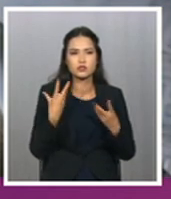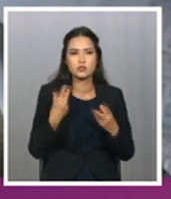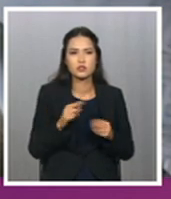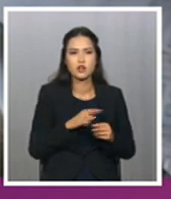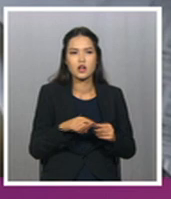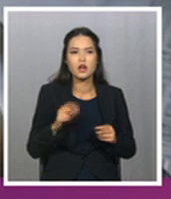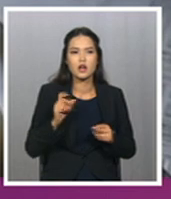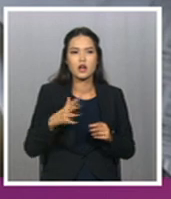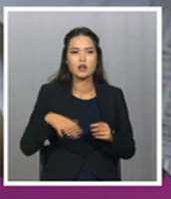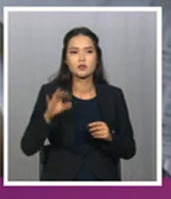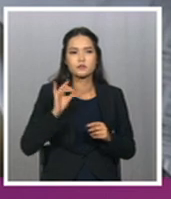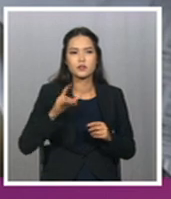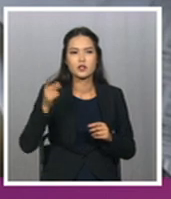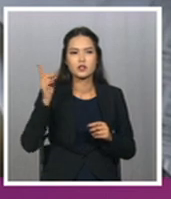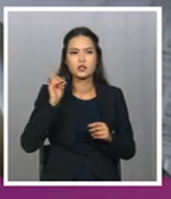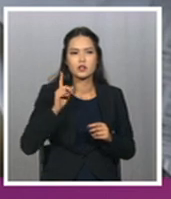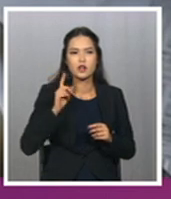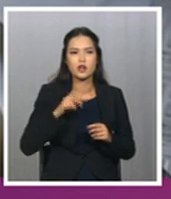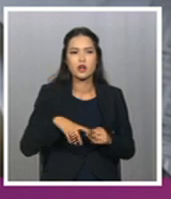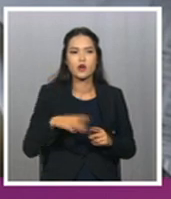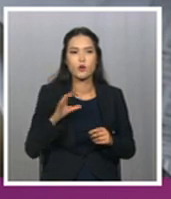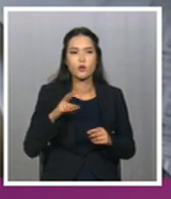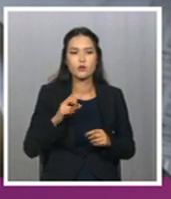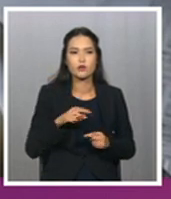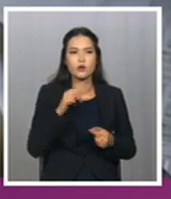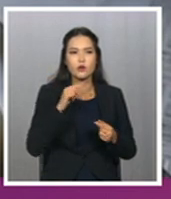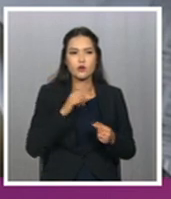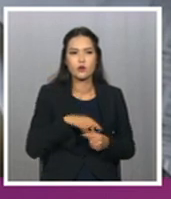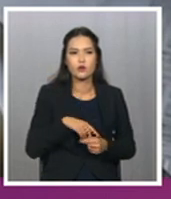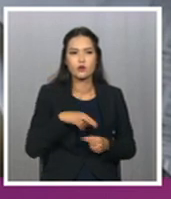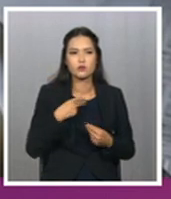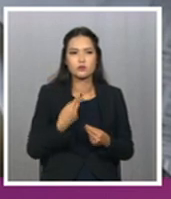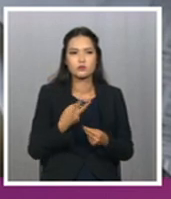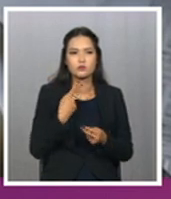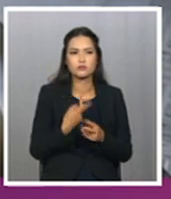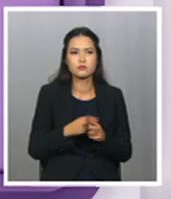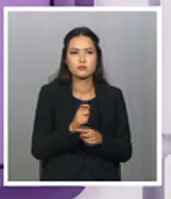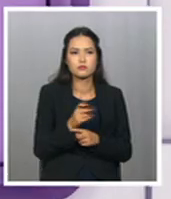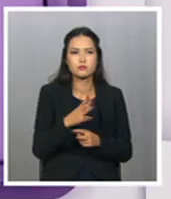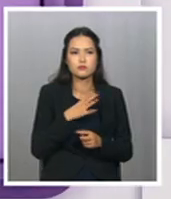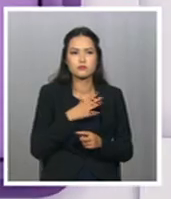адамзат тарихындағы ұлы қолбасшылар, данышпандар тізіміне енген.